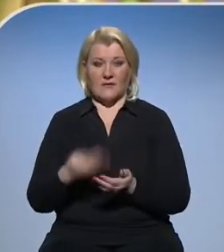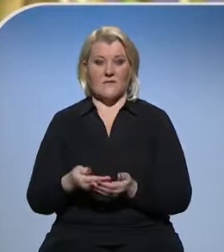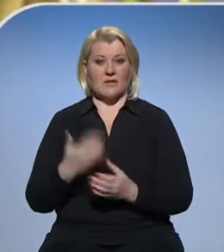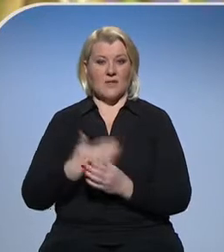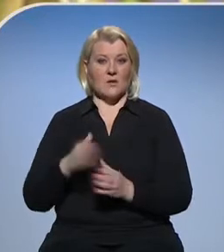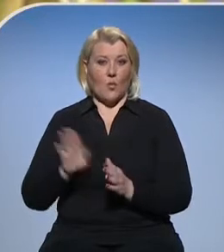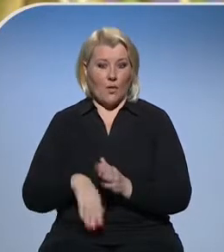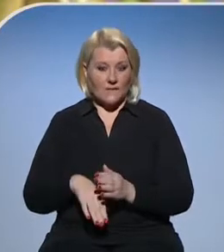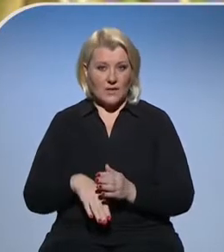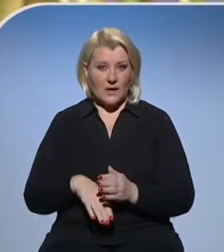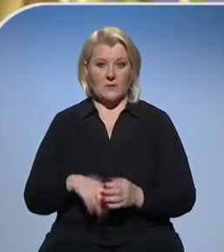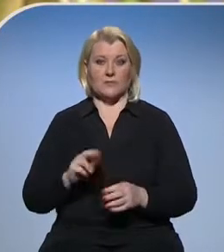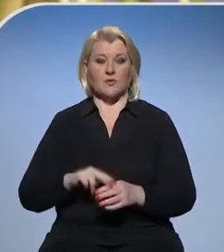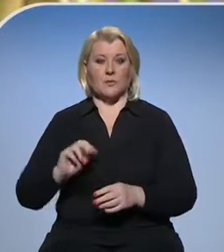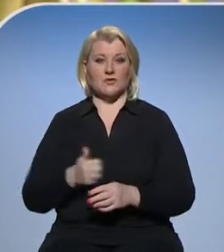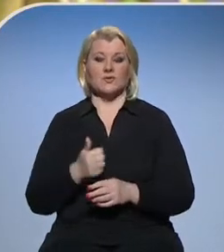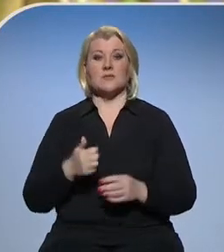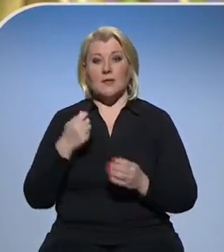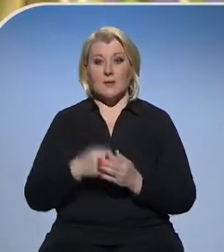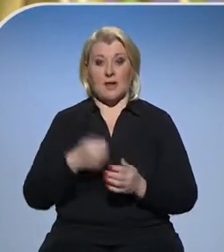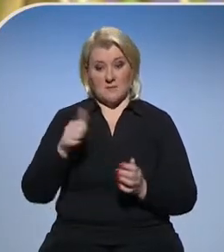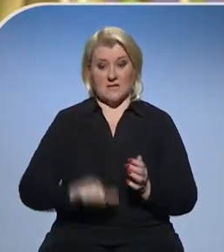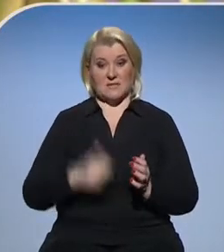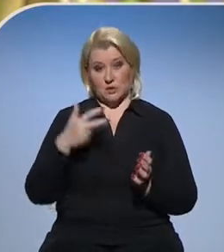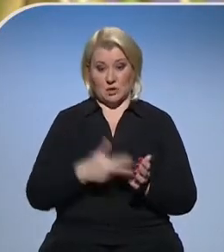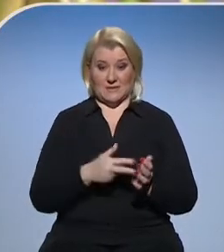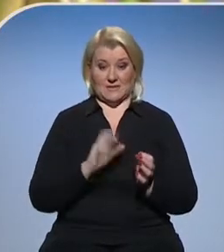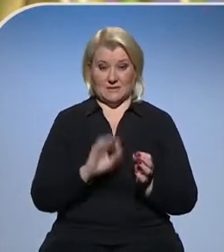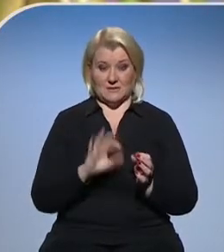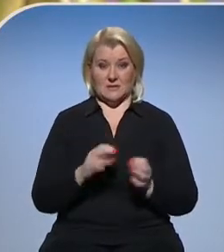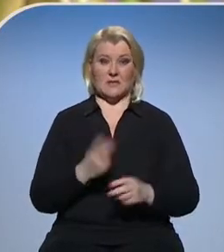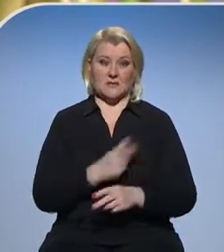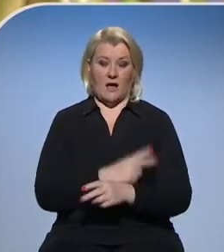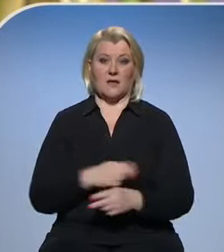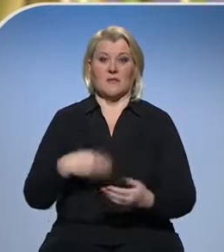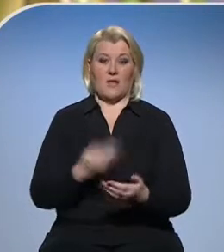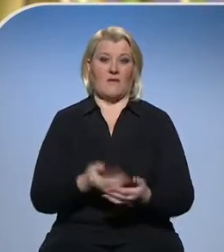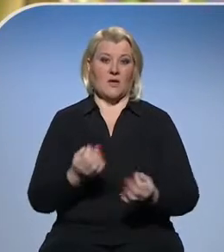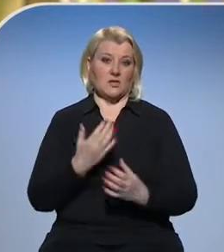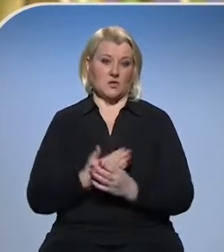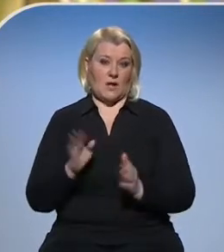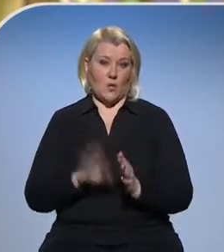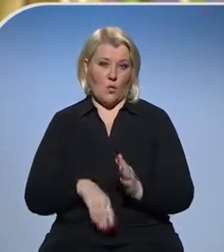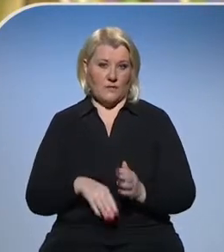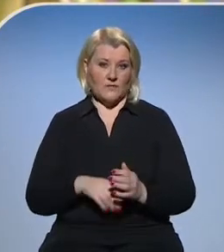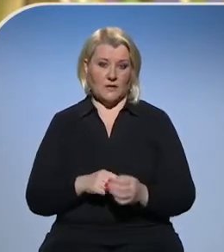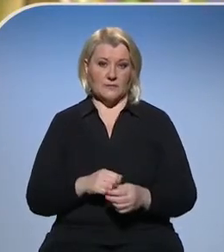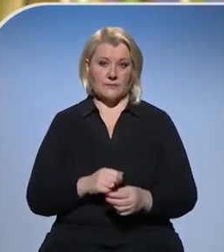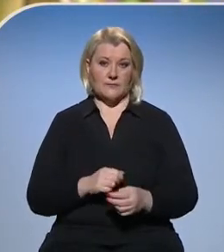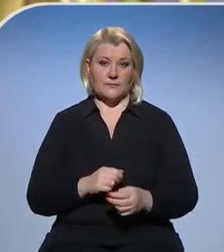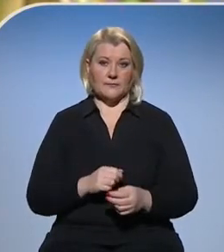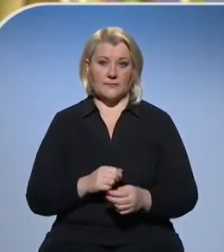od nového roku ještě na třetí. Takže celkem vlastně na 3000 měsíčně stát nějakým způsobem to spoření podporuje. To je jedna věc.